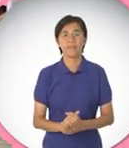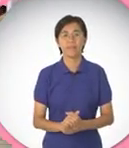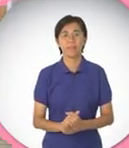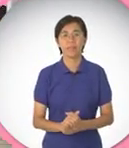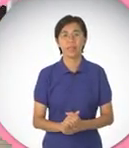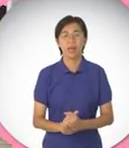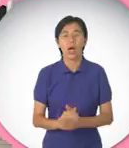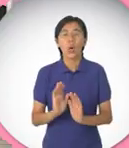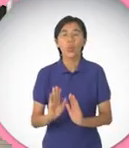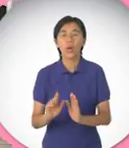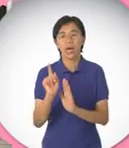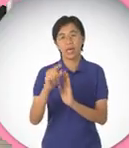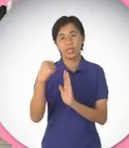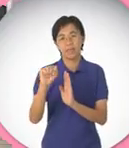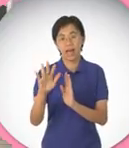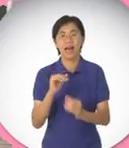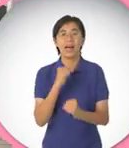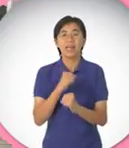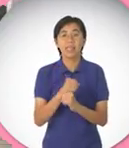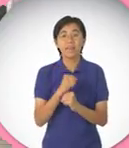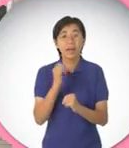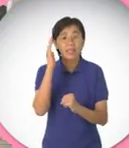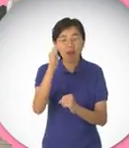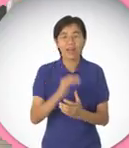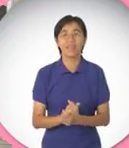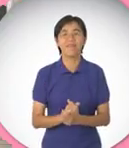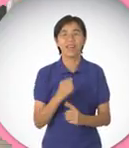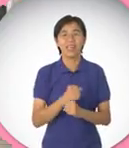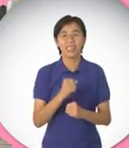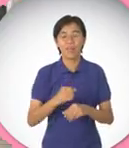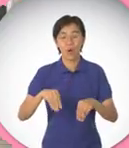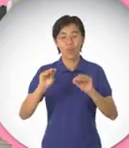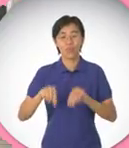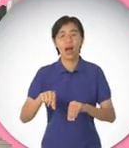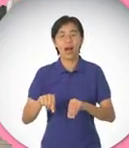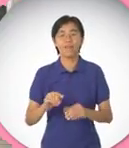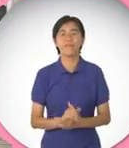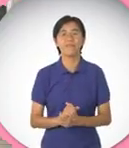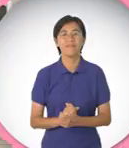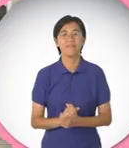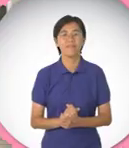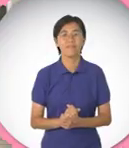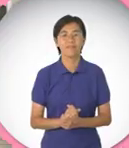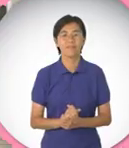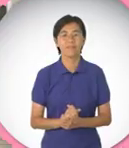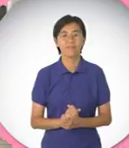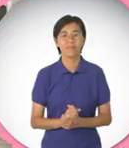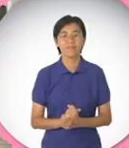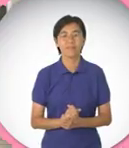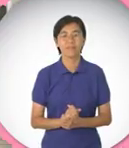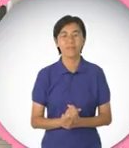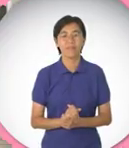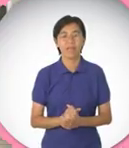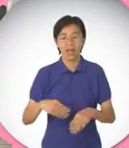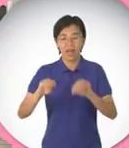15นาทีนะครับเพื่อมาเตรียมสู่ขั้นต่อไปก็คือการคลึงยาวนะครับใกล้สู่การเป็นลูกทรงของขนมปังฝรั่งเศสแล้วนะครับ15นาทีเจอกัน